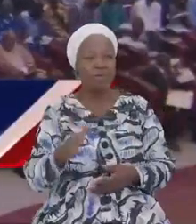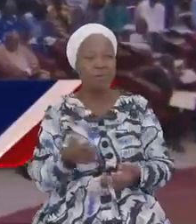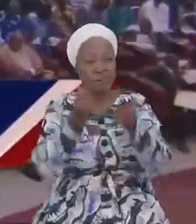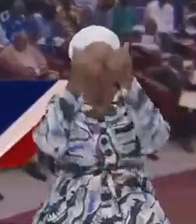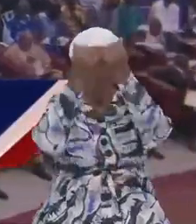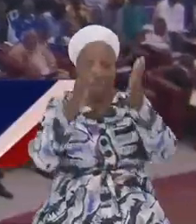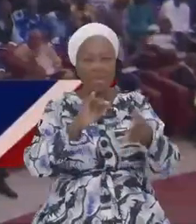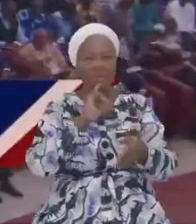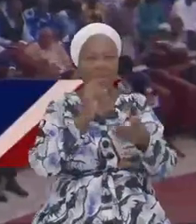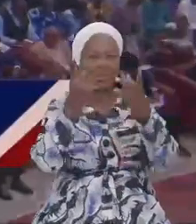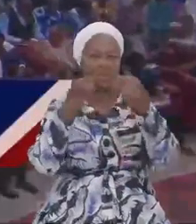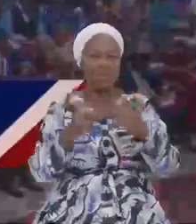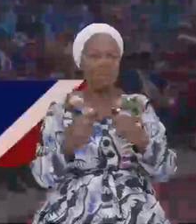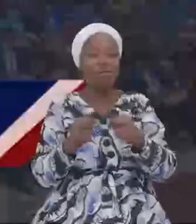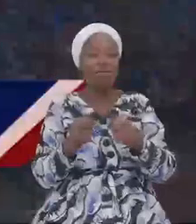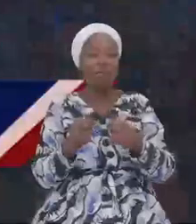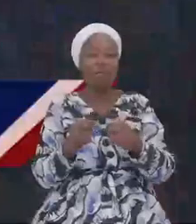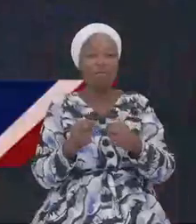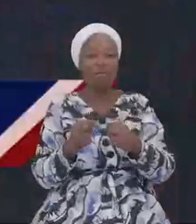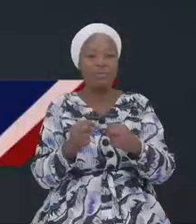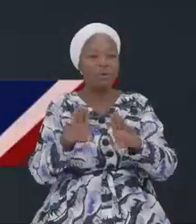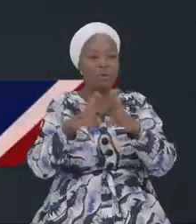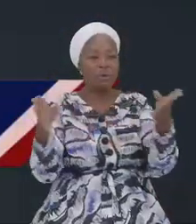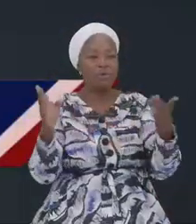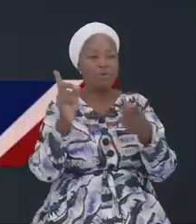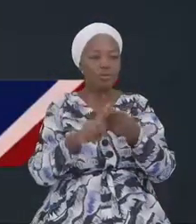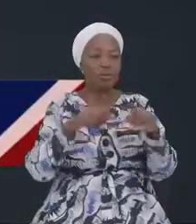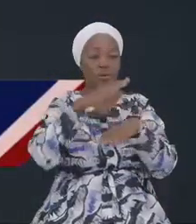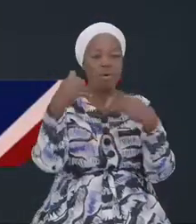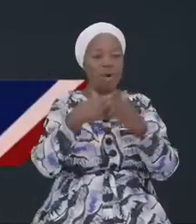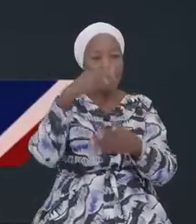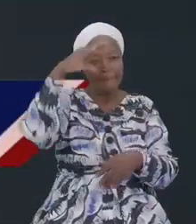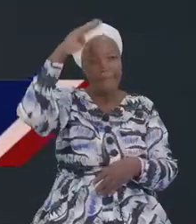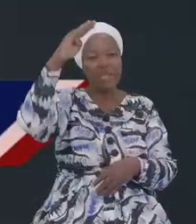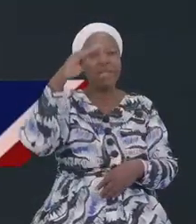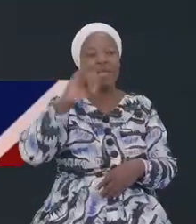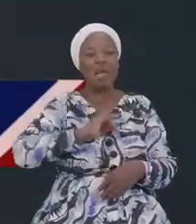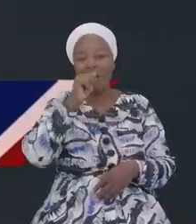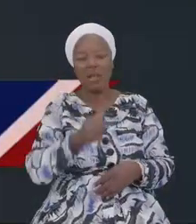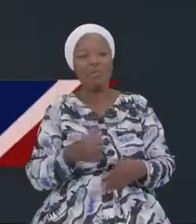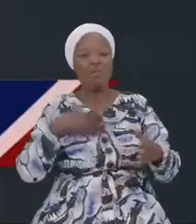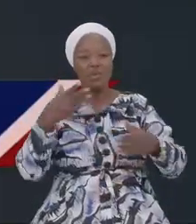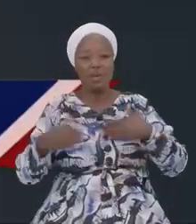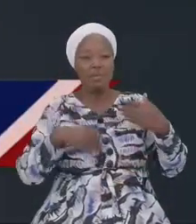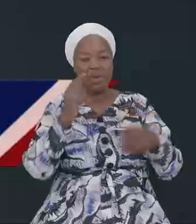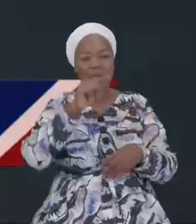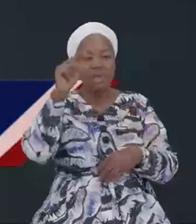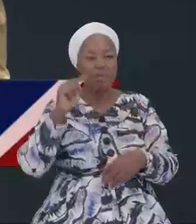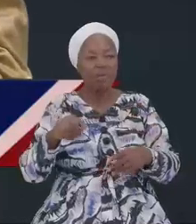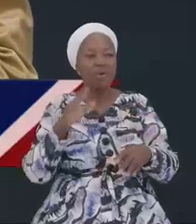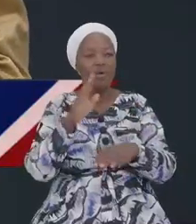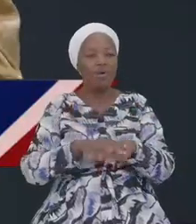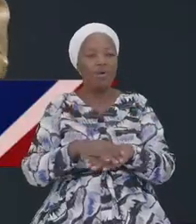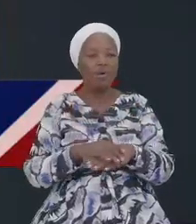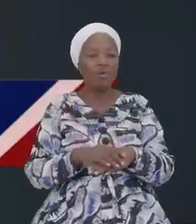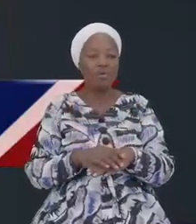Pour vous, votre obéissance est connue de tous. Je me réjouis donc à votre